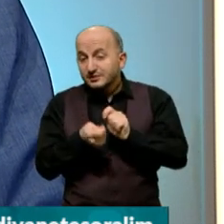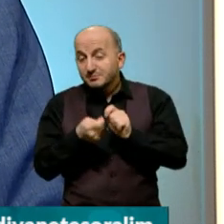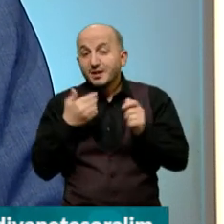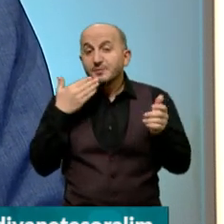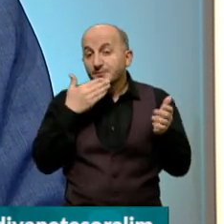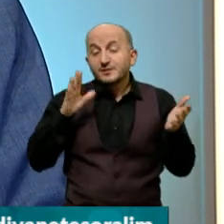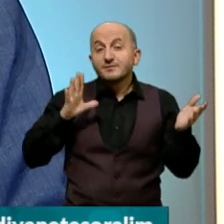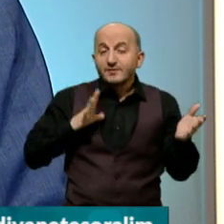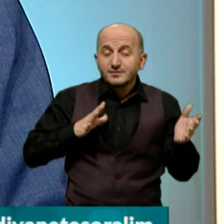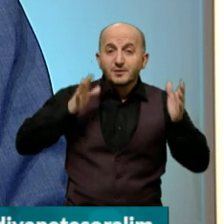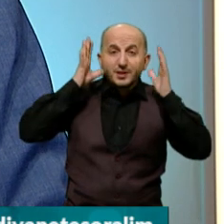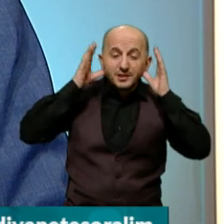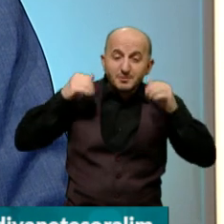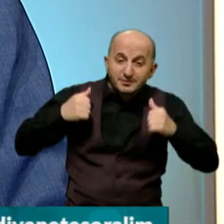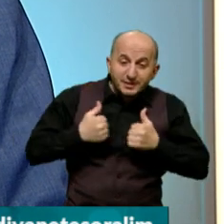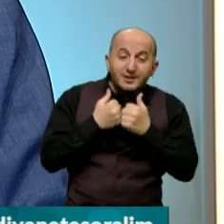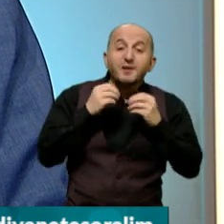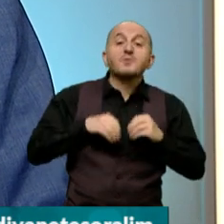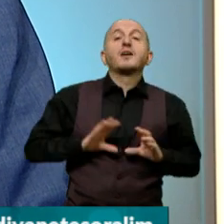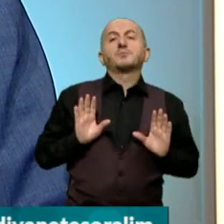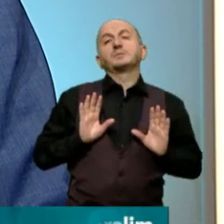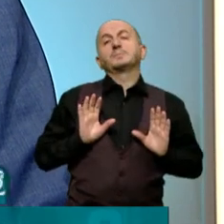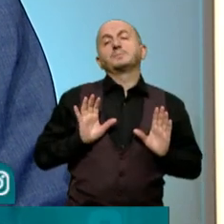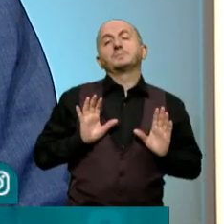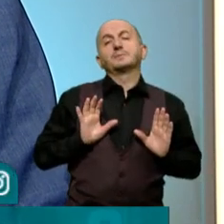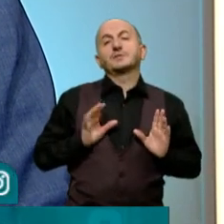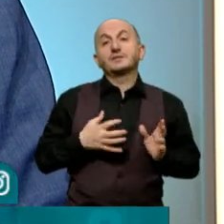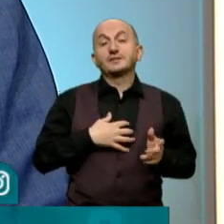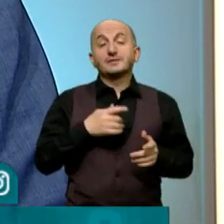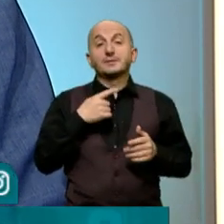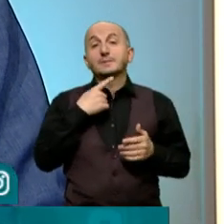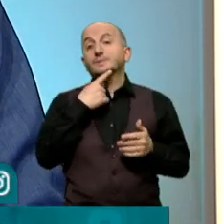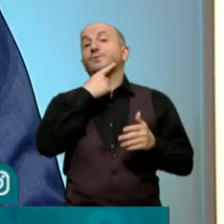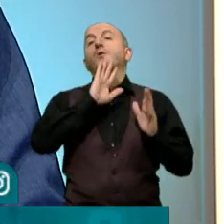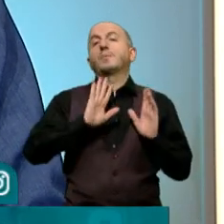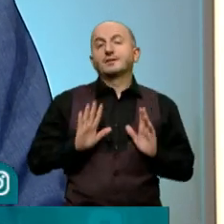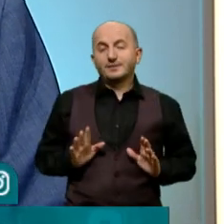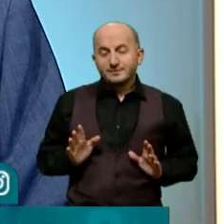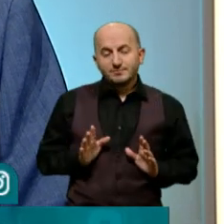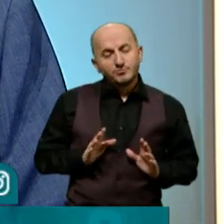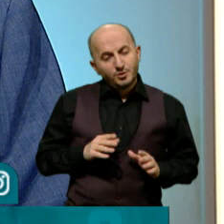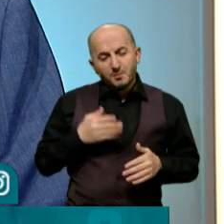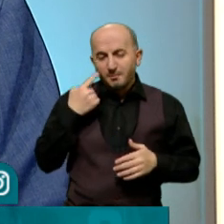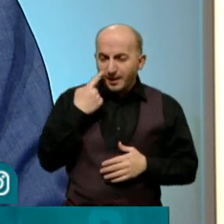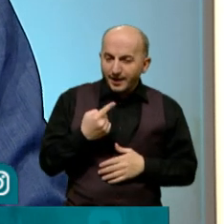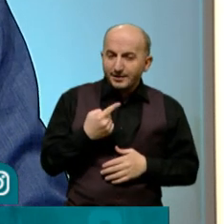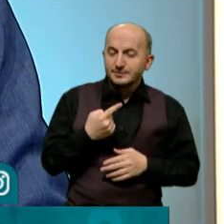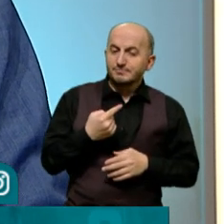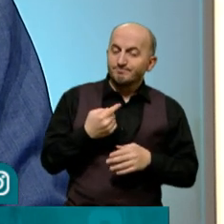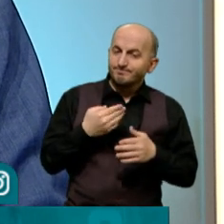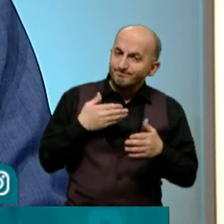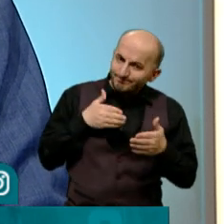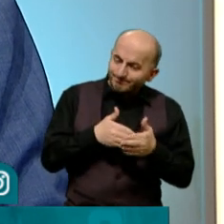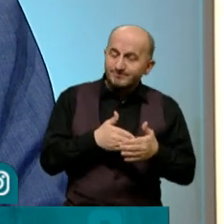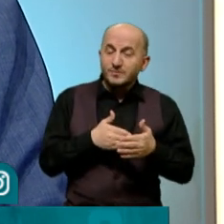ben namazlarımı kazaya bırakmayayım. Yani böyle kendisini zorlamadan böyle bir imkan varsa bunu dener. Ama bu imkanı